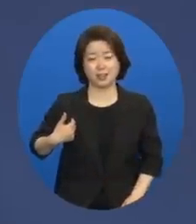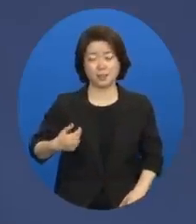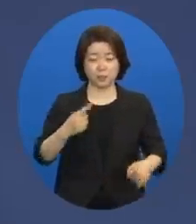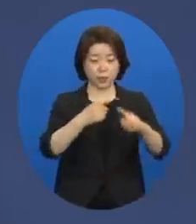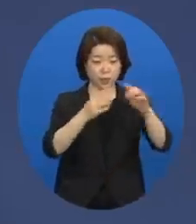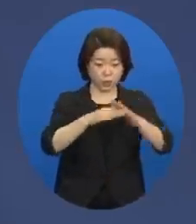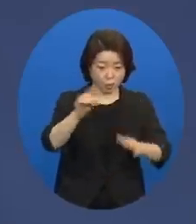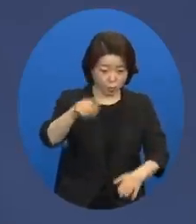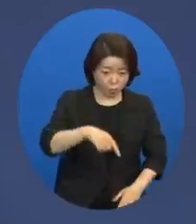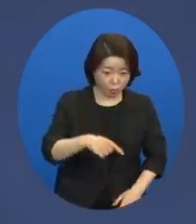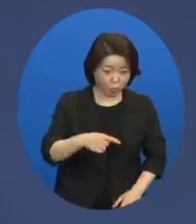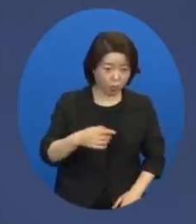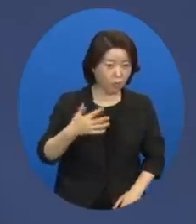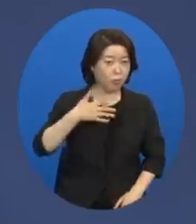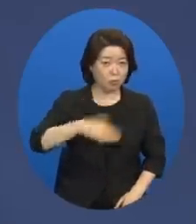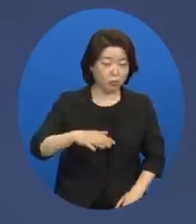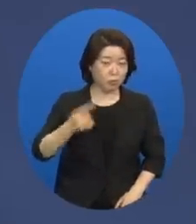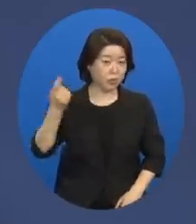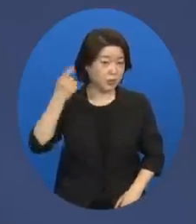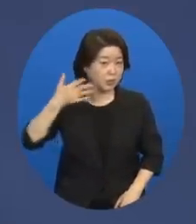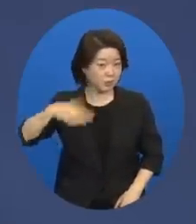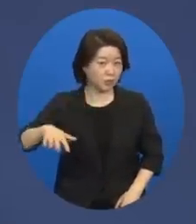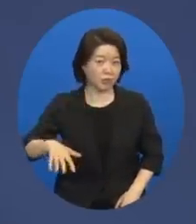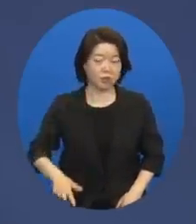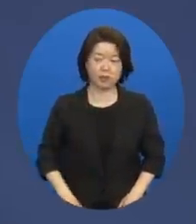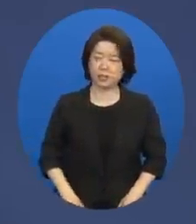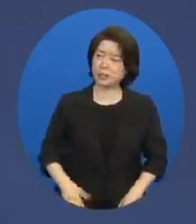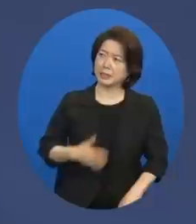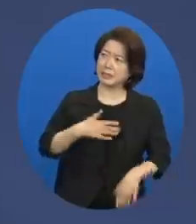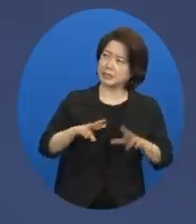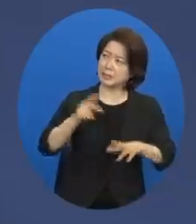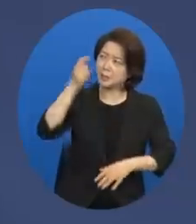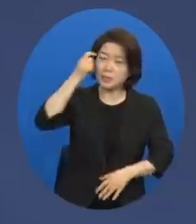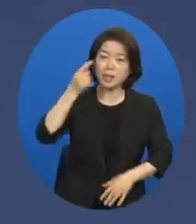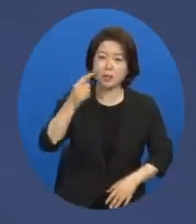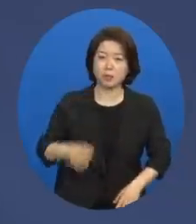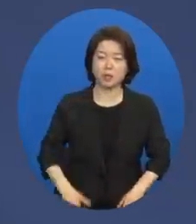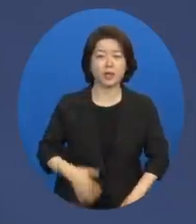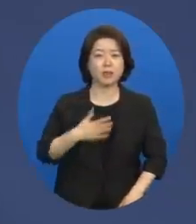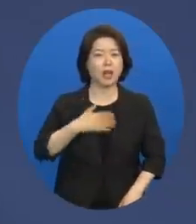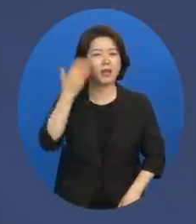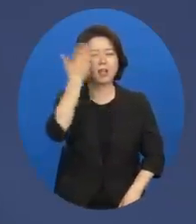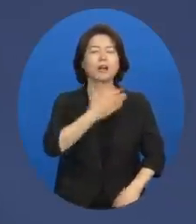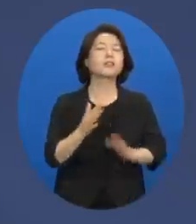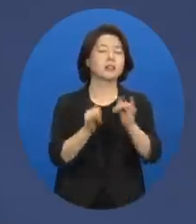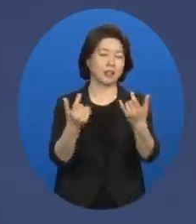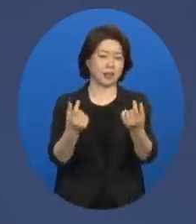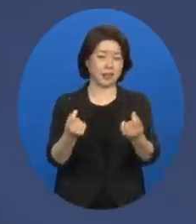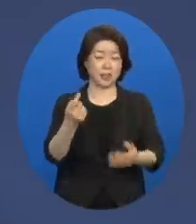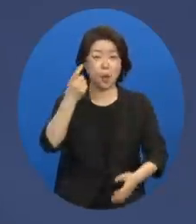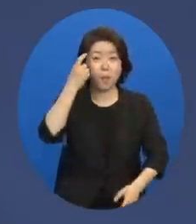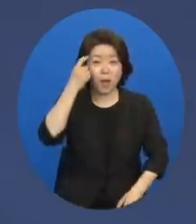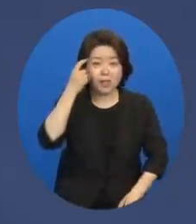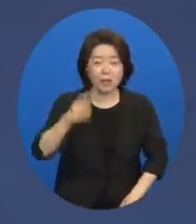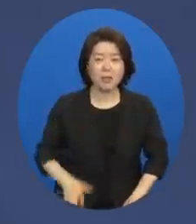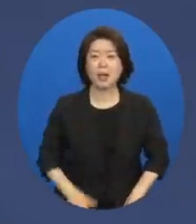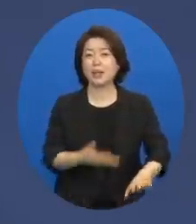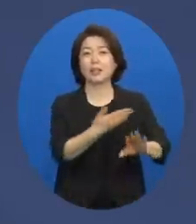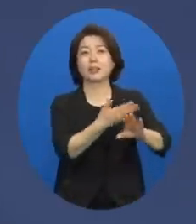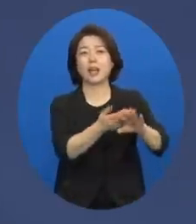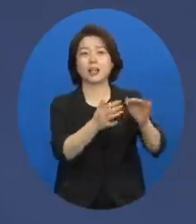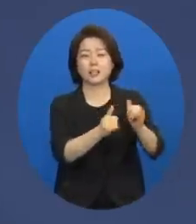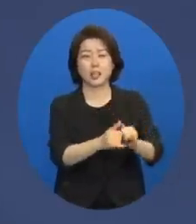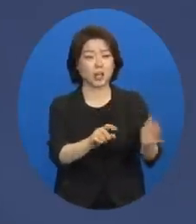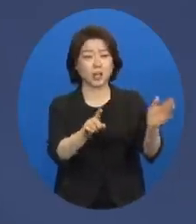와본 적도 들어본 적도 없어. 그리고 내가 지금 생각해 보니까요 진짜 깨끗했더라고. 제가 왜냐하면 다른 사람들은요